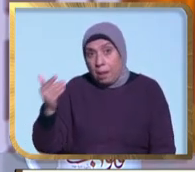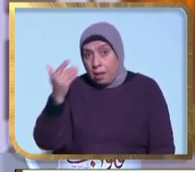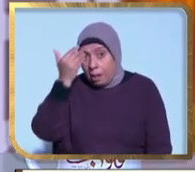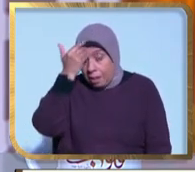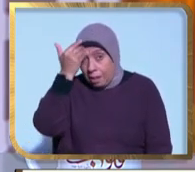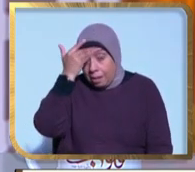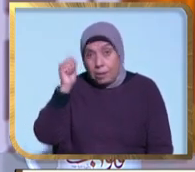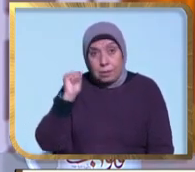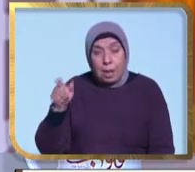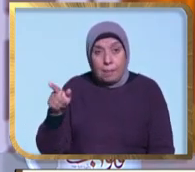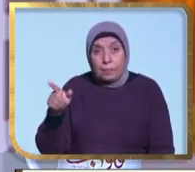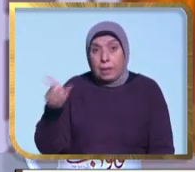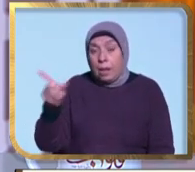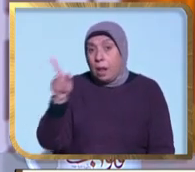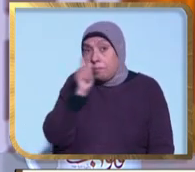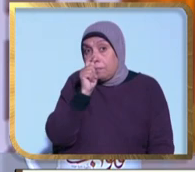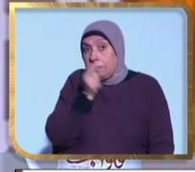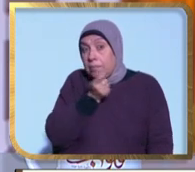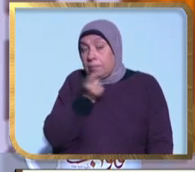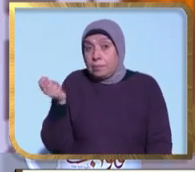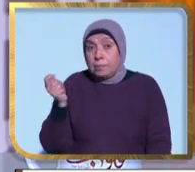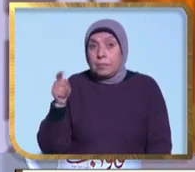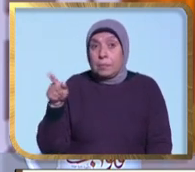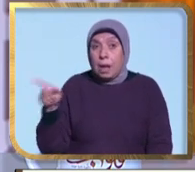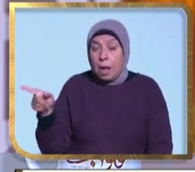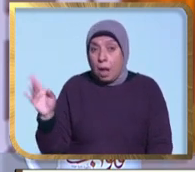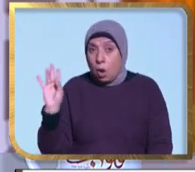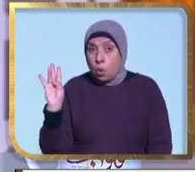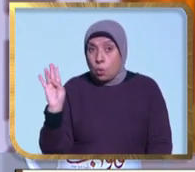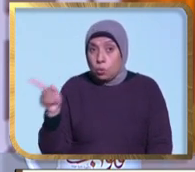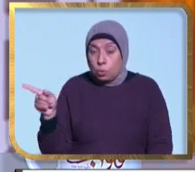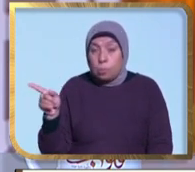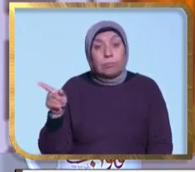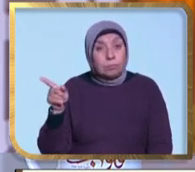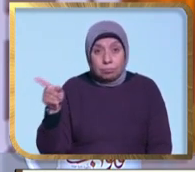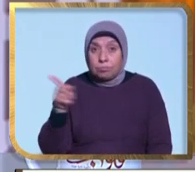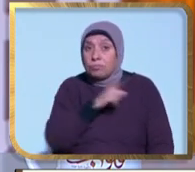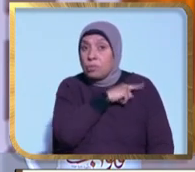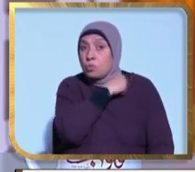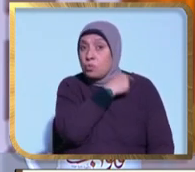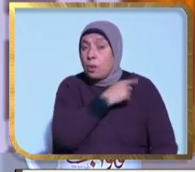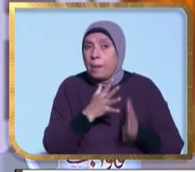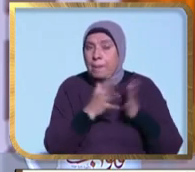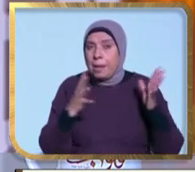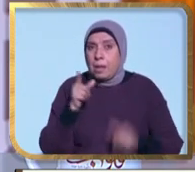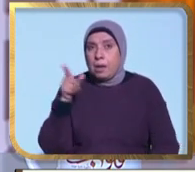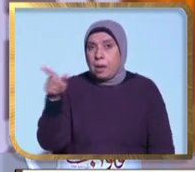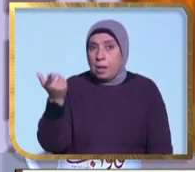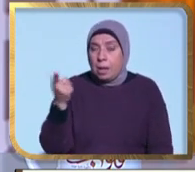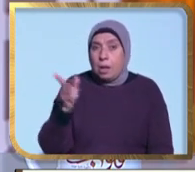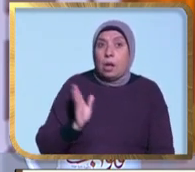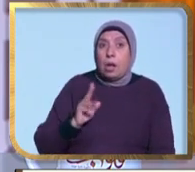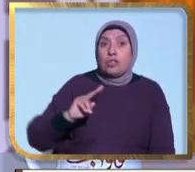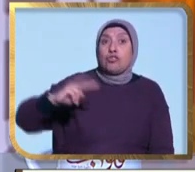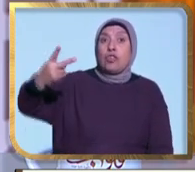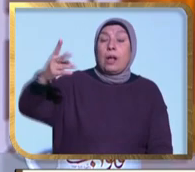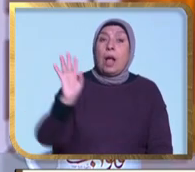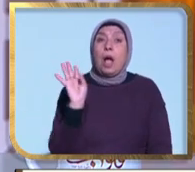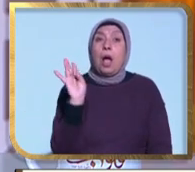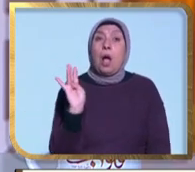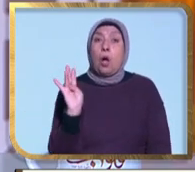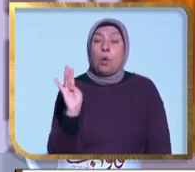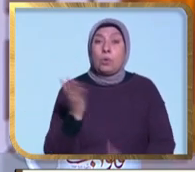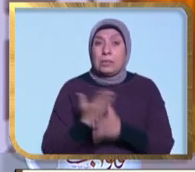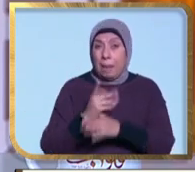ياسم اي زوج بيقصد الاضرار بزوجته ياسم فانت رايح تتجوز عليه عشان تضرها او